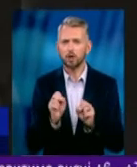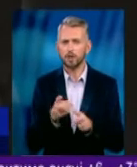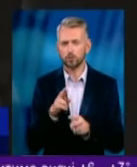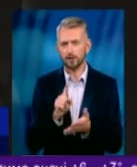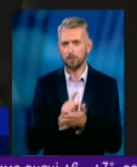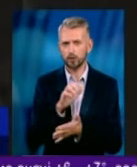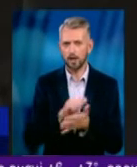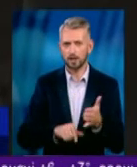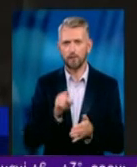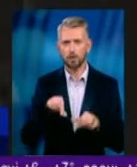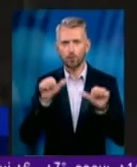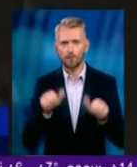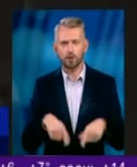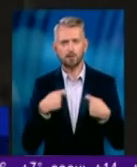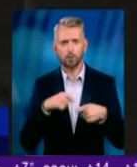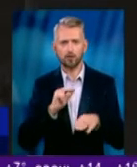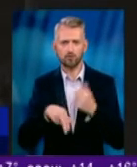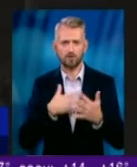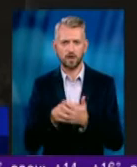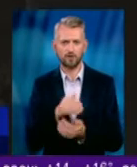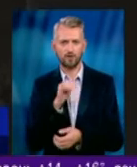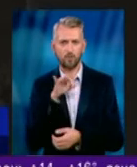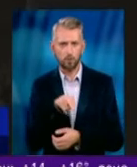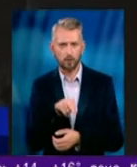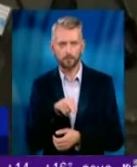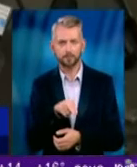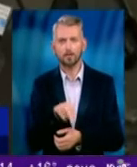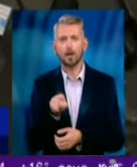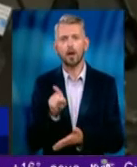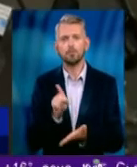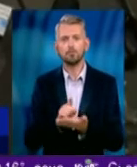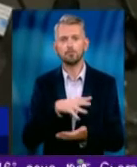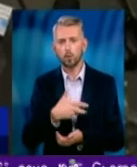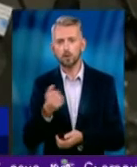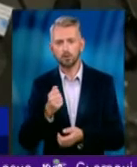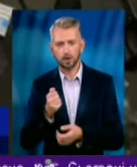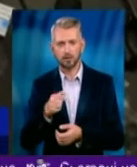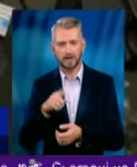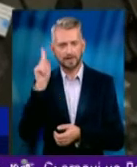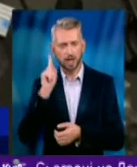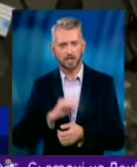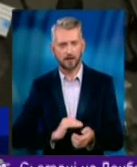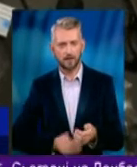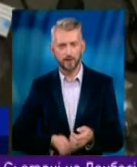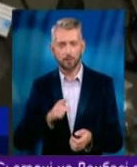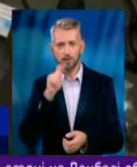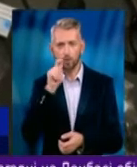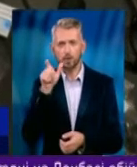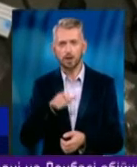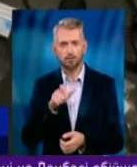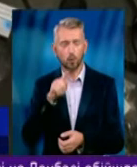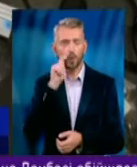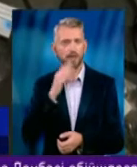ризиком для податків. Він оформив продаж через власний ФОП. Адресатом вантажу мала виступити ізраїльська фірма. А втім, українські митники